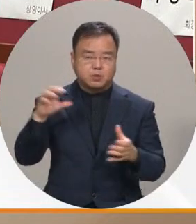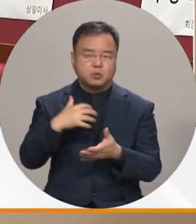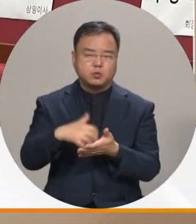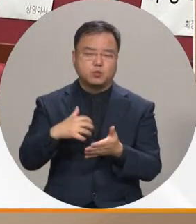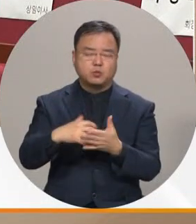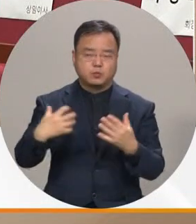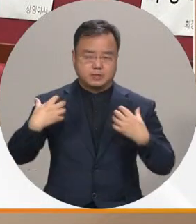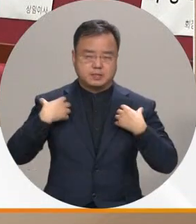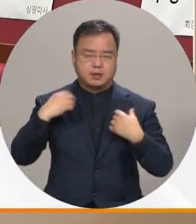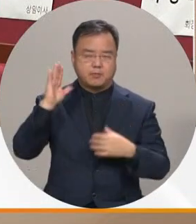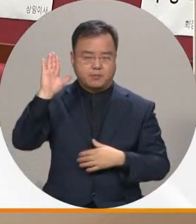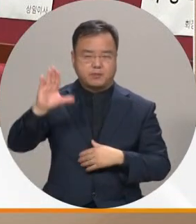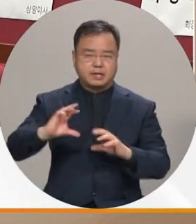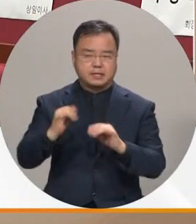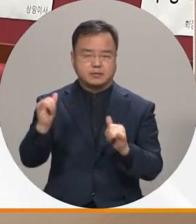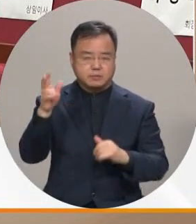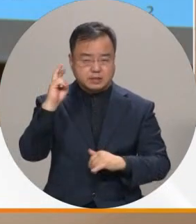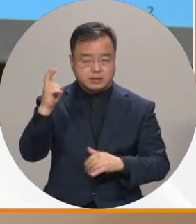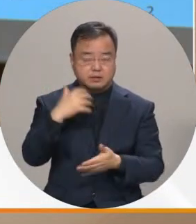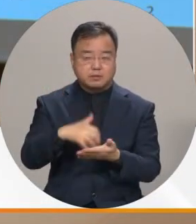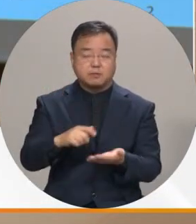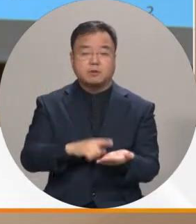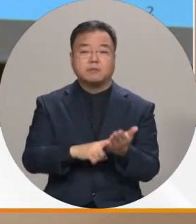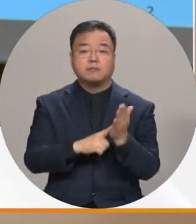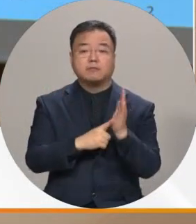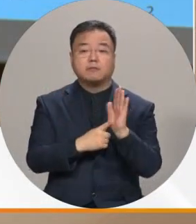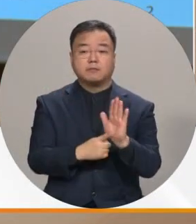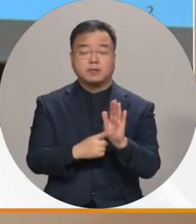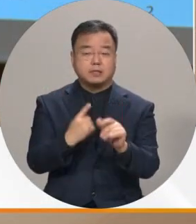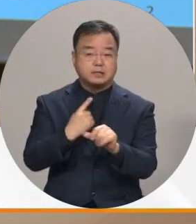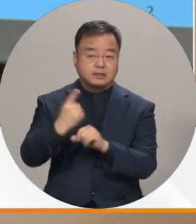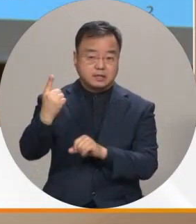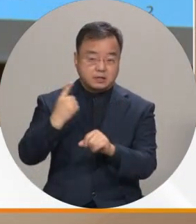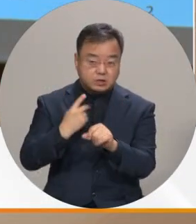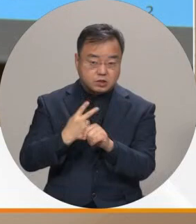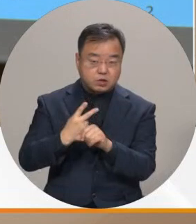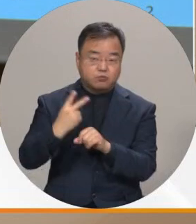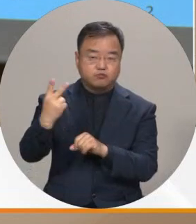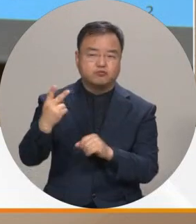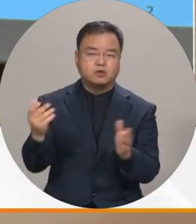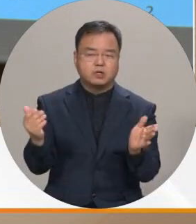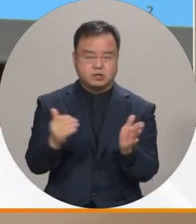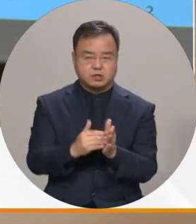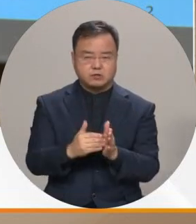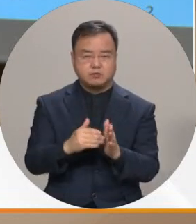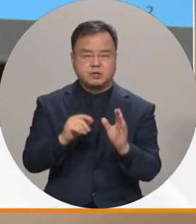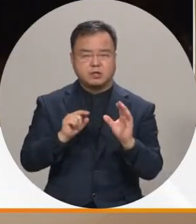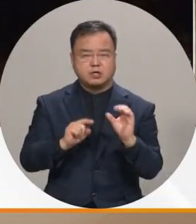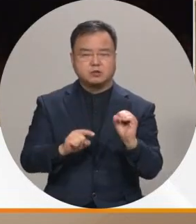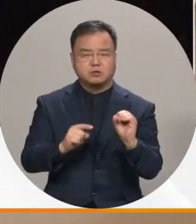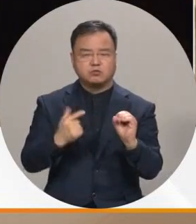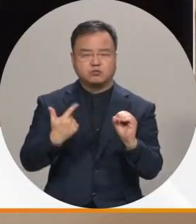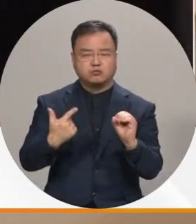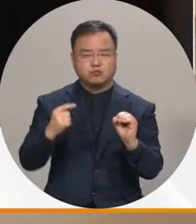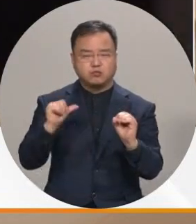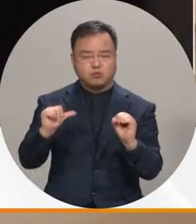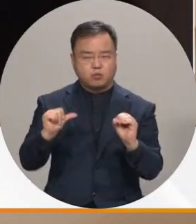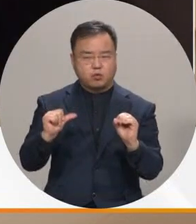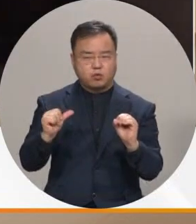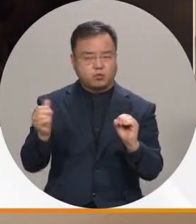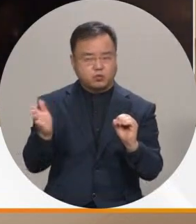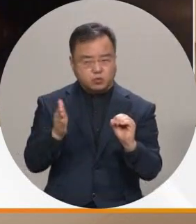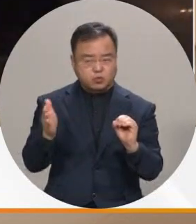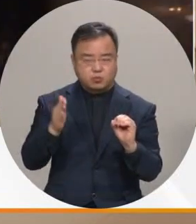추계를 발표했습니다 그 추계를 보게 되면 내후년까지 출산율이 0.65 아지 떨어지는 상당히 이제